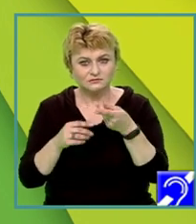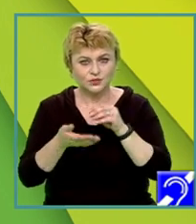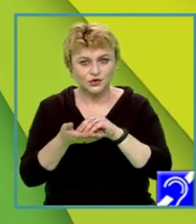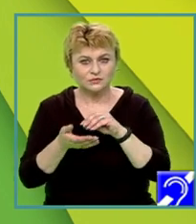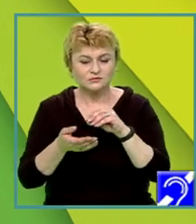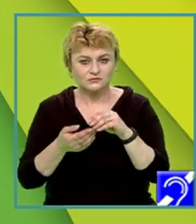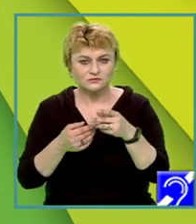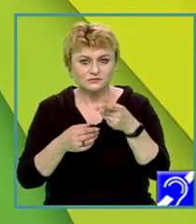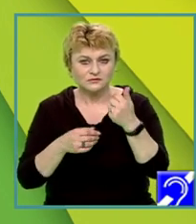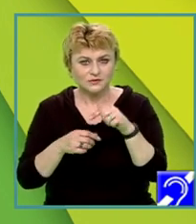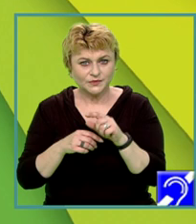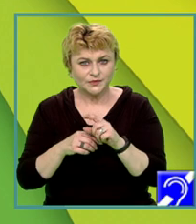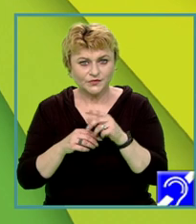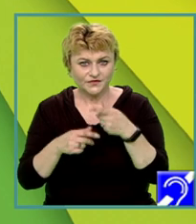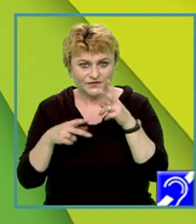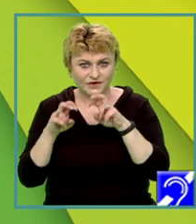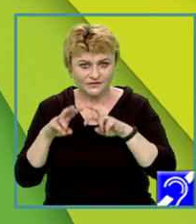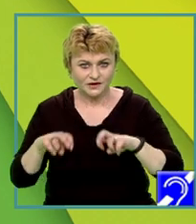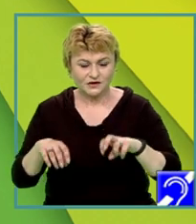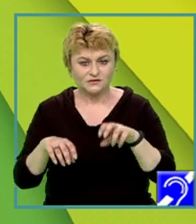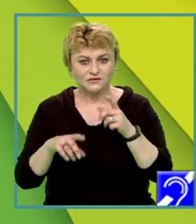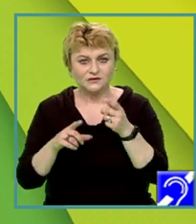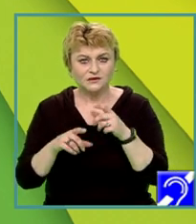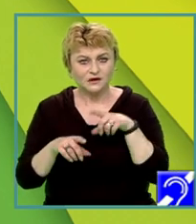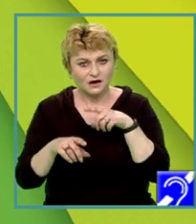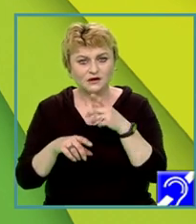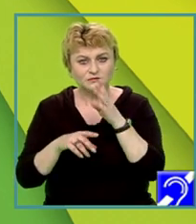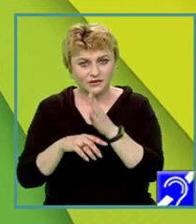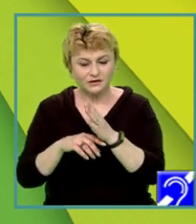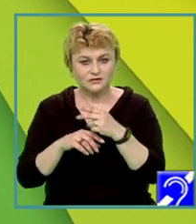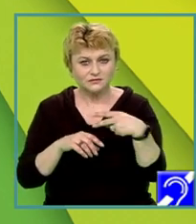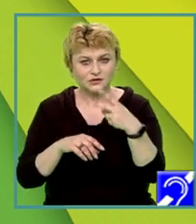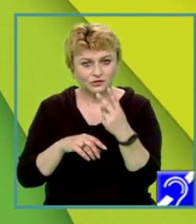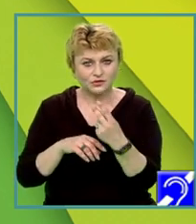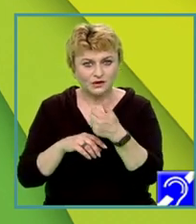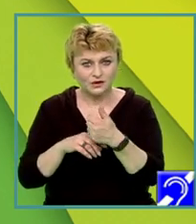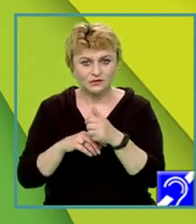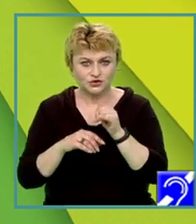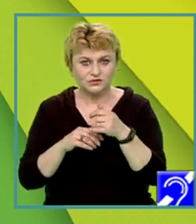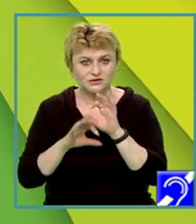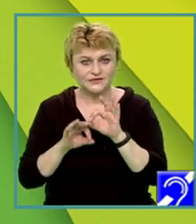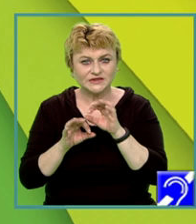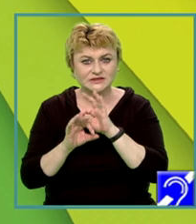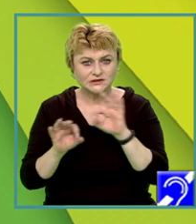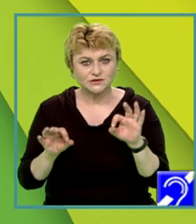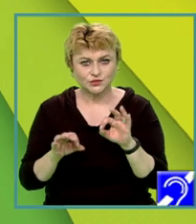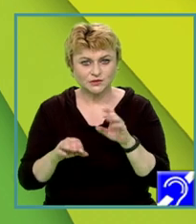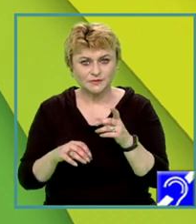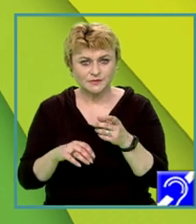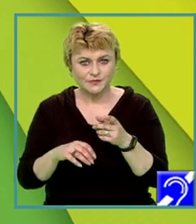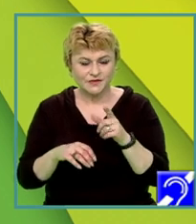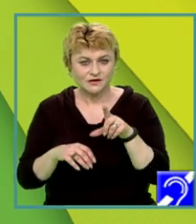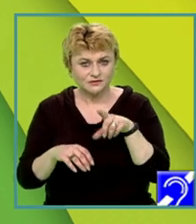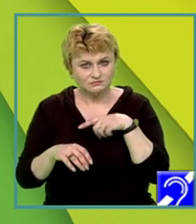mal verificarea 2 b egal cu trei a pentru a fi sigur că răspunsul pe care îl încercăm